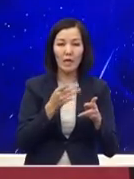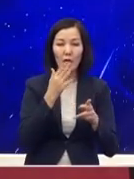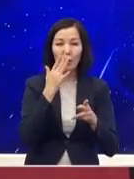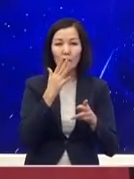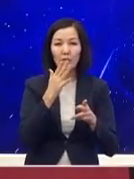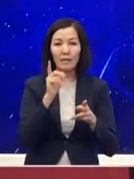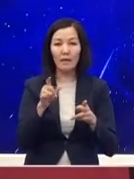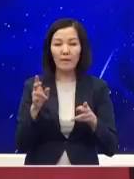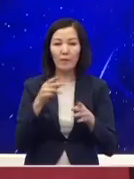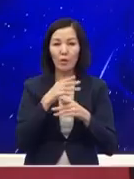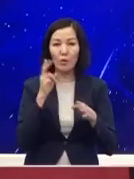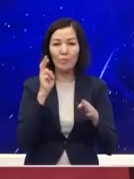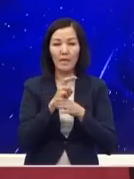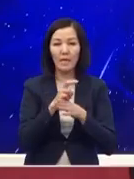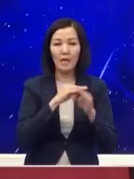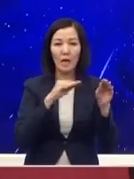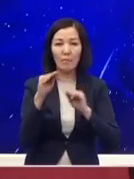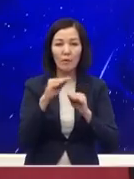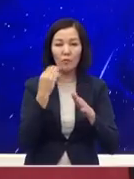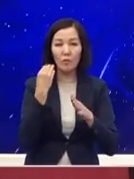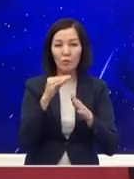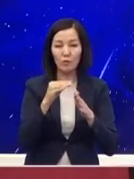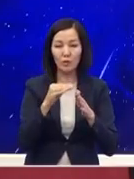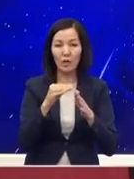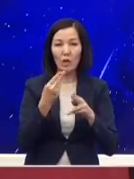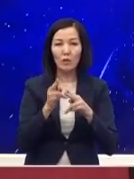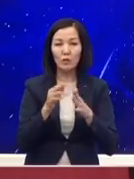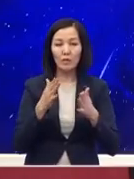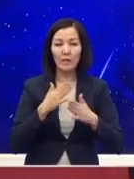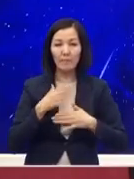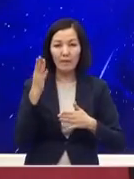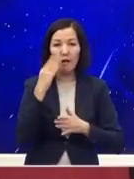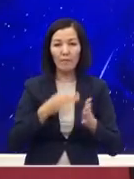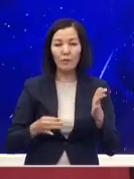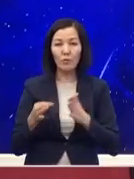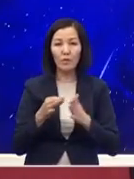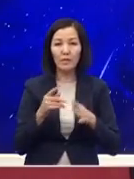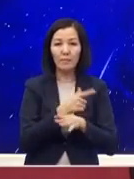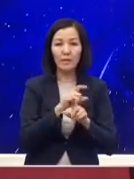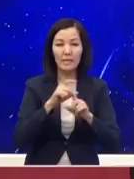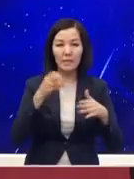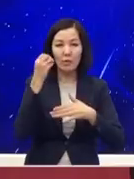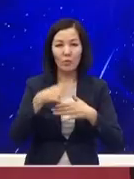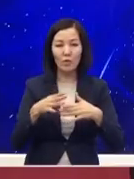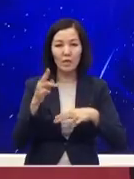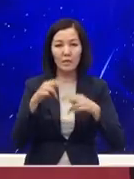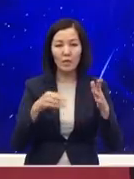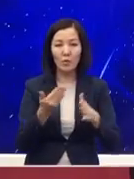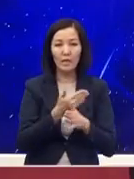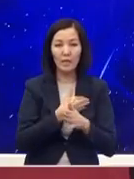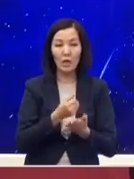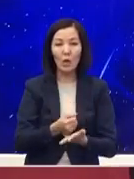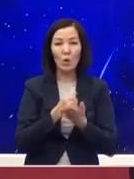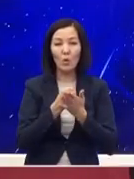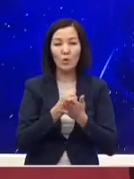шетелдіктер жиі келеді. Құрылғы қондырғылар да сапалы. Сондықтан біз Алматы өңірінде медициналық орталық салуға ниеттіміз. Қолдау